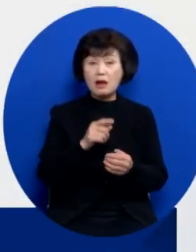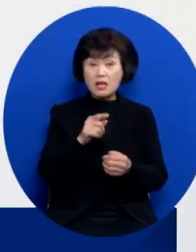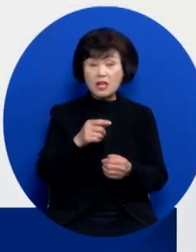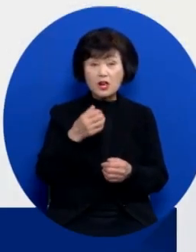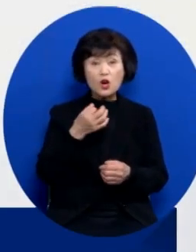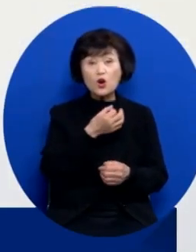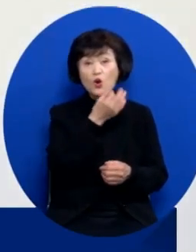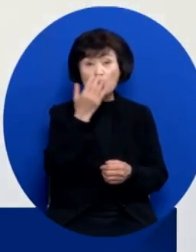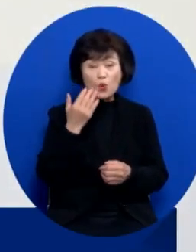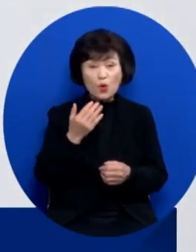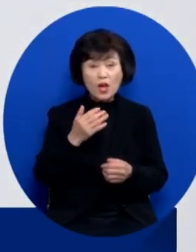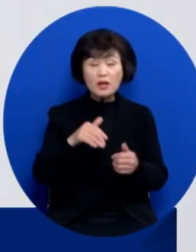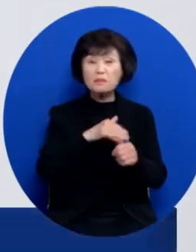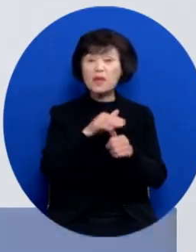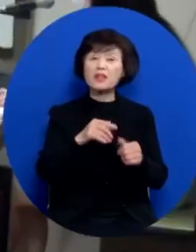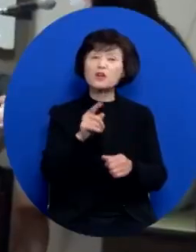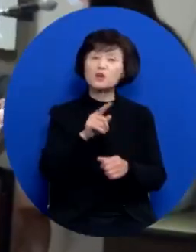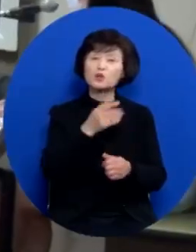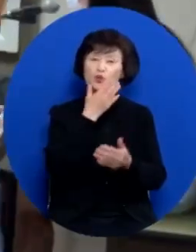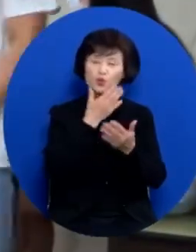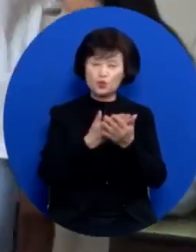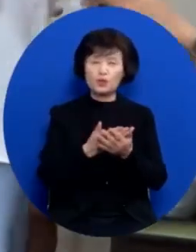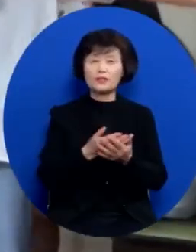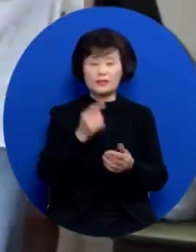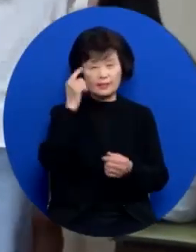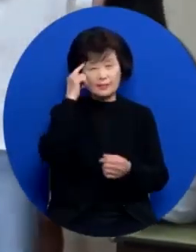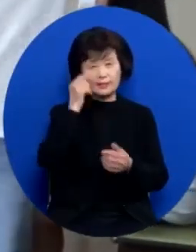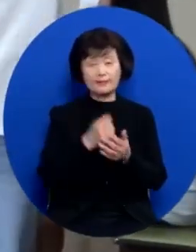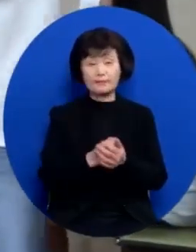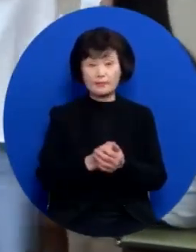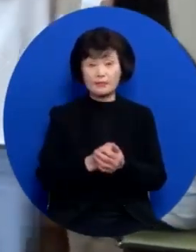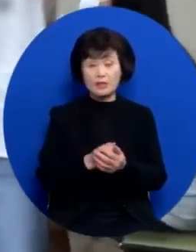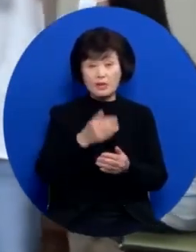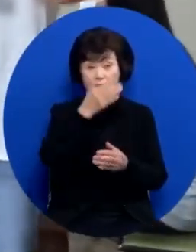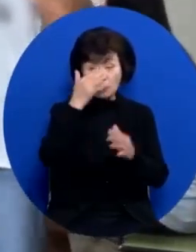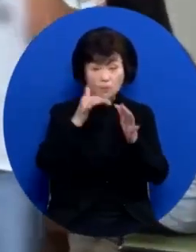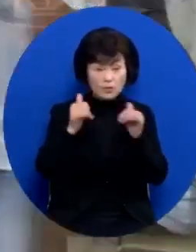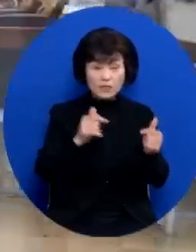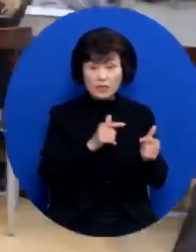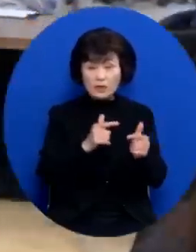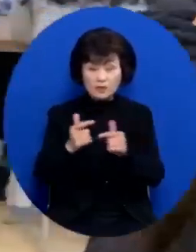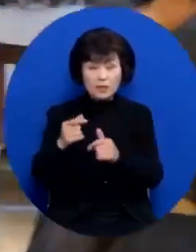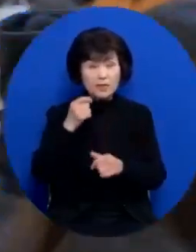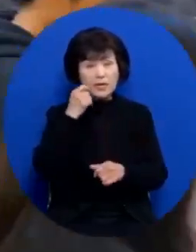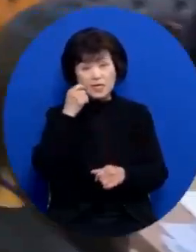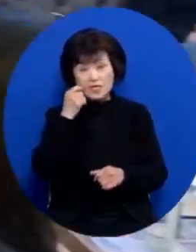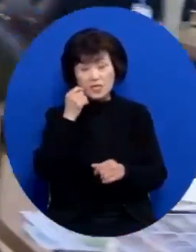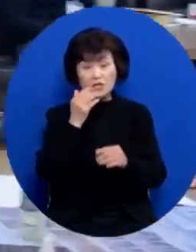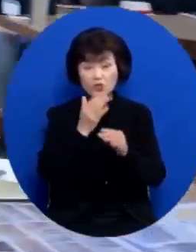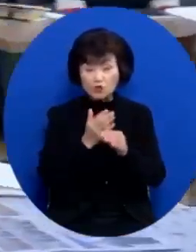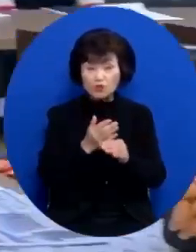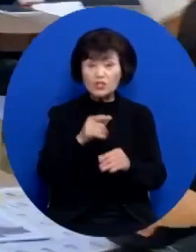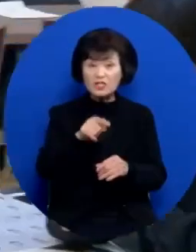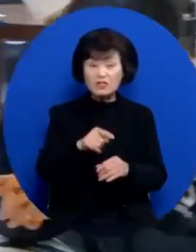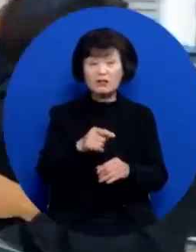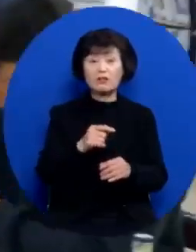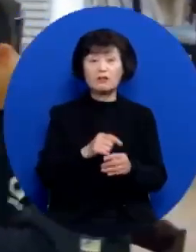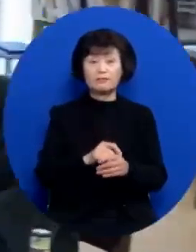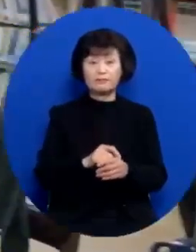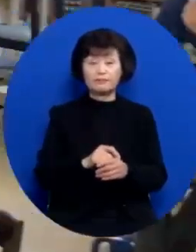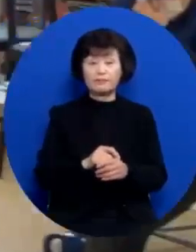배경을 집중해야 되는 것 같아요. MZ세대 사이에서 인기가 높아지며 기독교 콘텐츠로도 활용되고